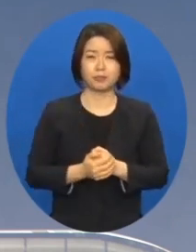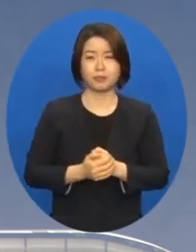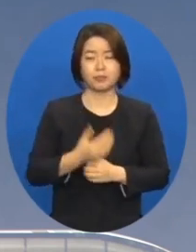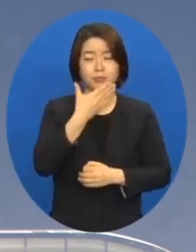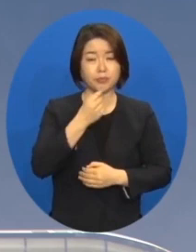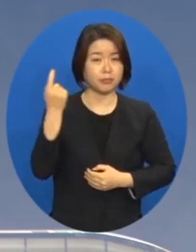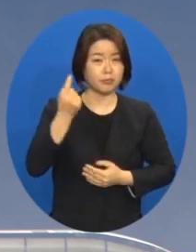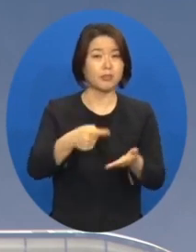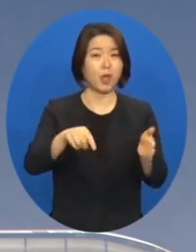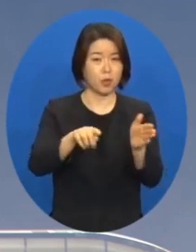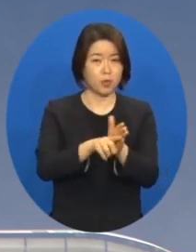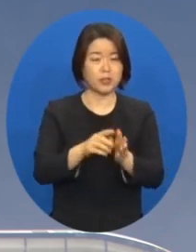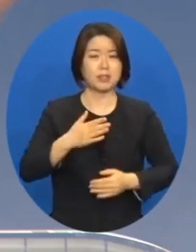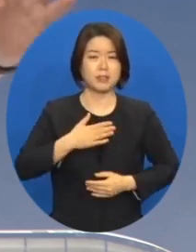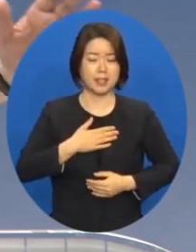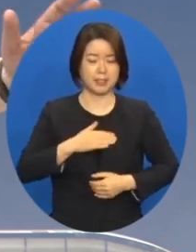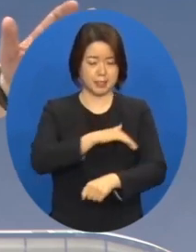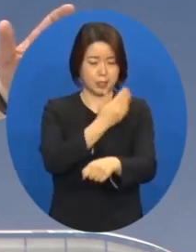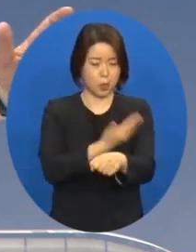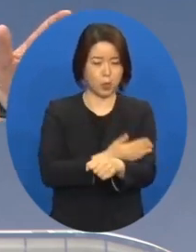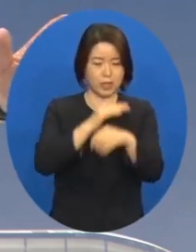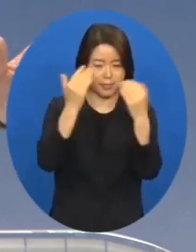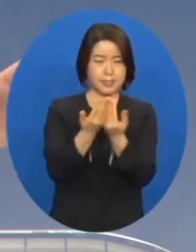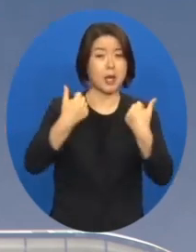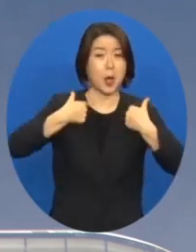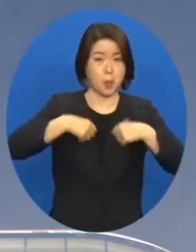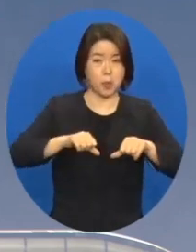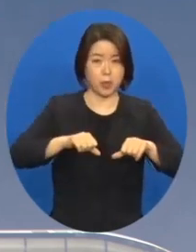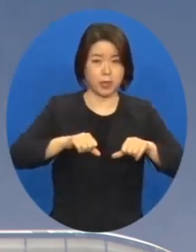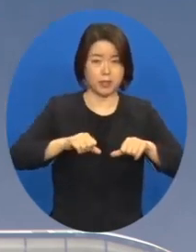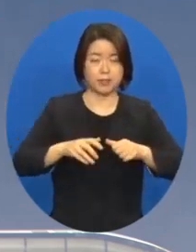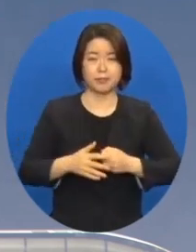복음을 위해서 내가 내 권리를 다 포기했다고 하는 사실.